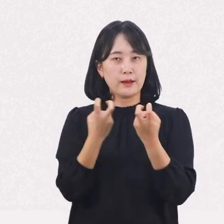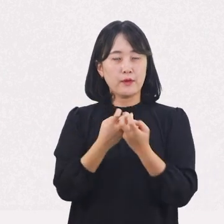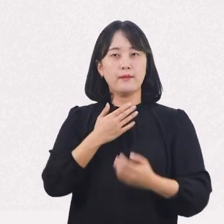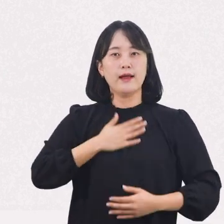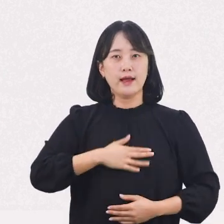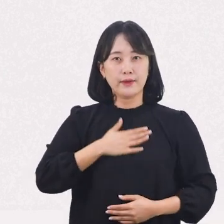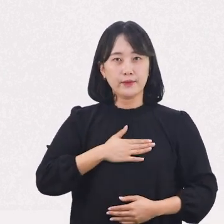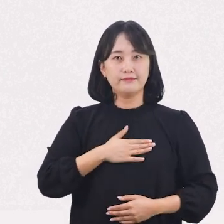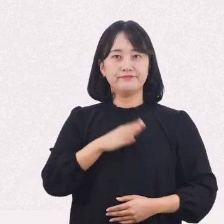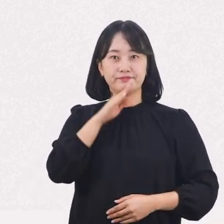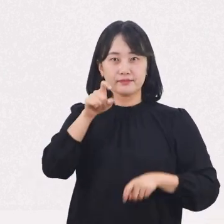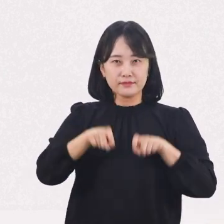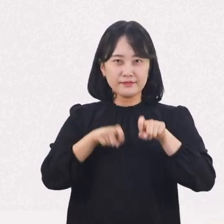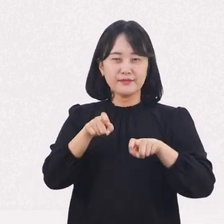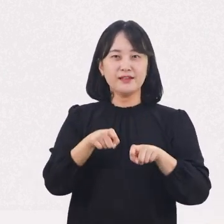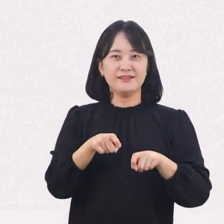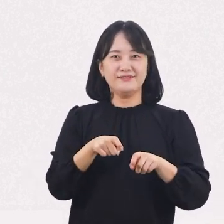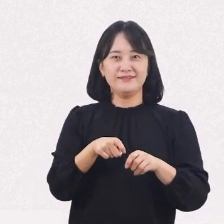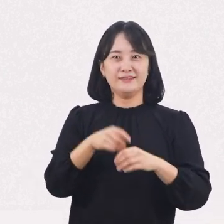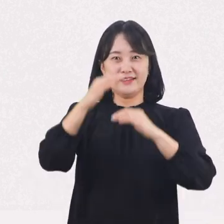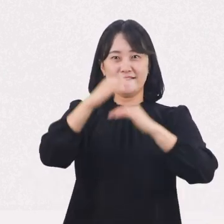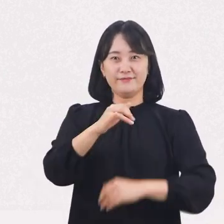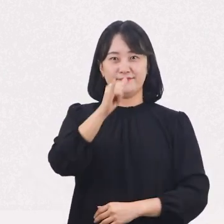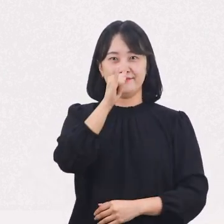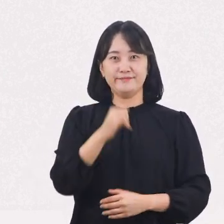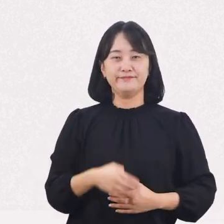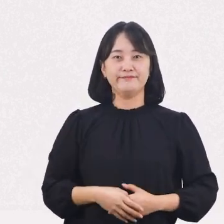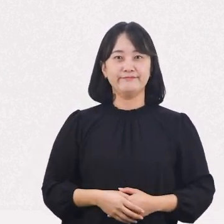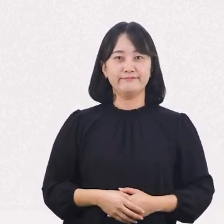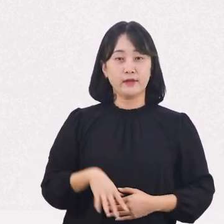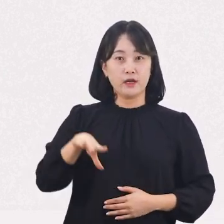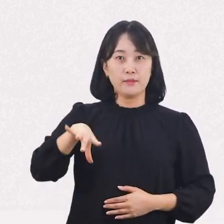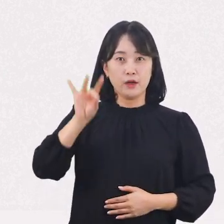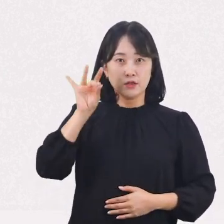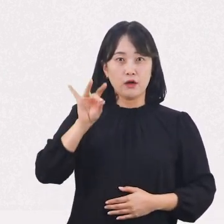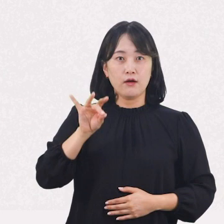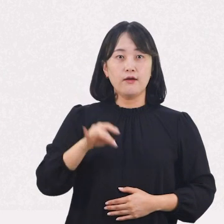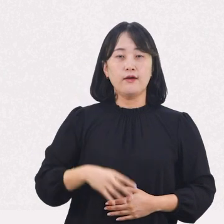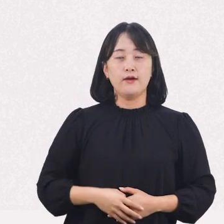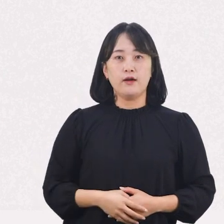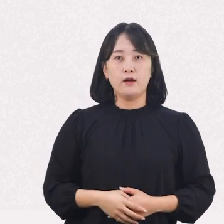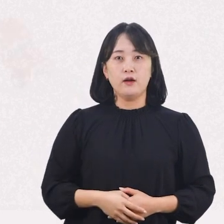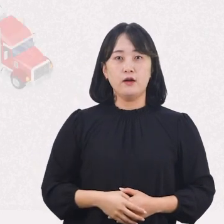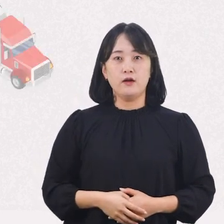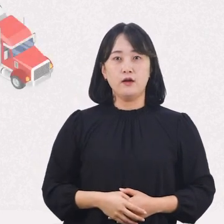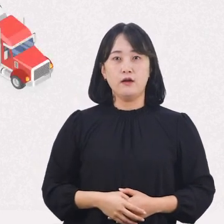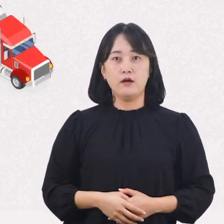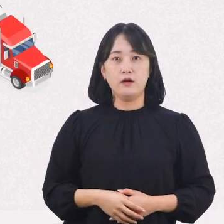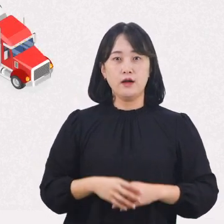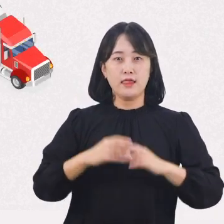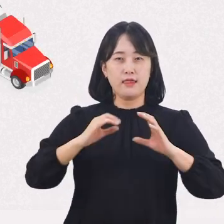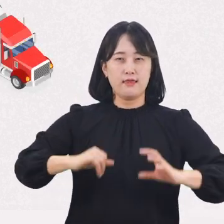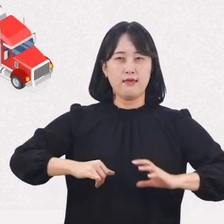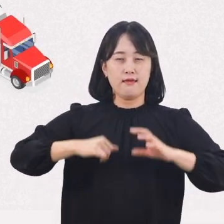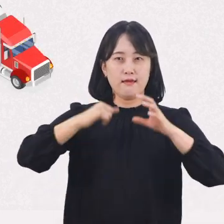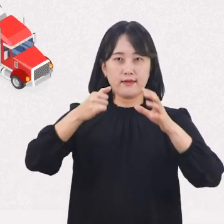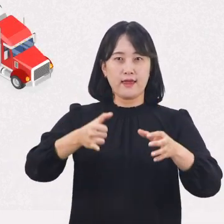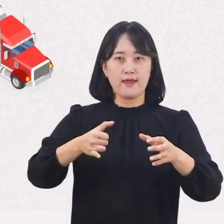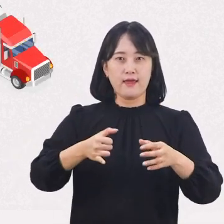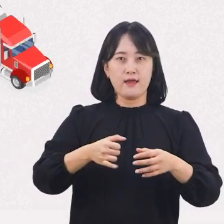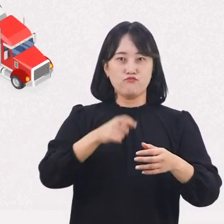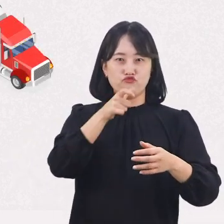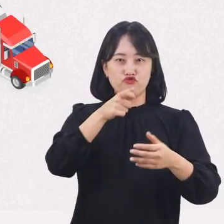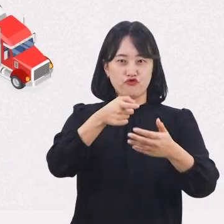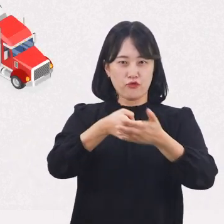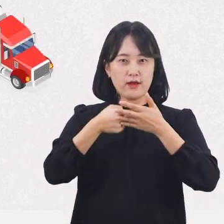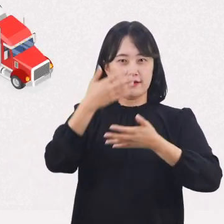알고 실천해보는 활동으로 구성되어 있습니다. 먼저 도입에서는 3개의 이색 물 절약 영상을